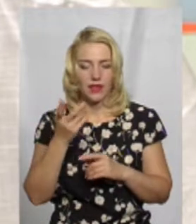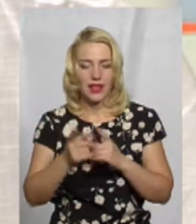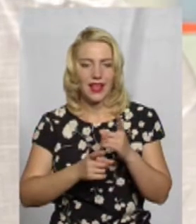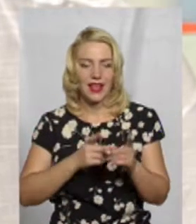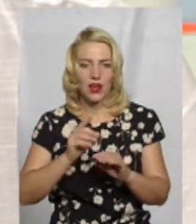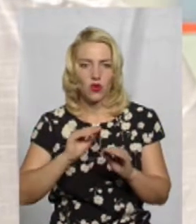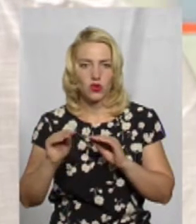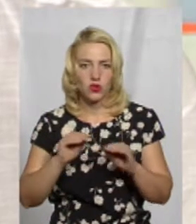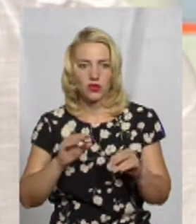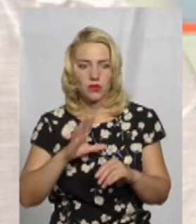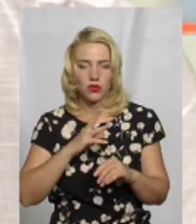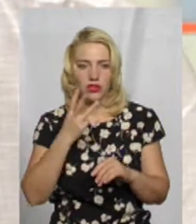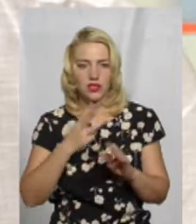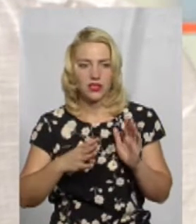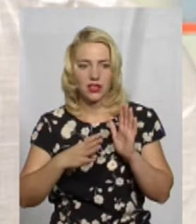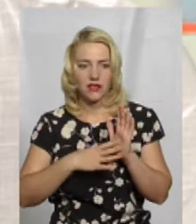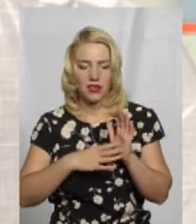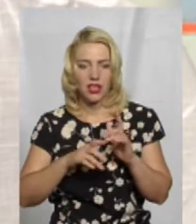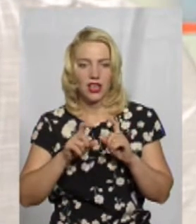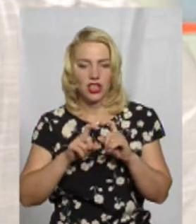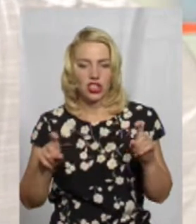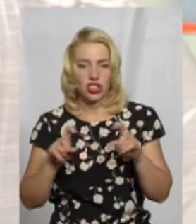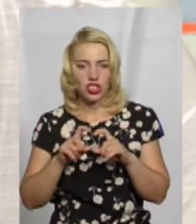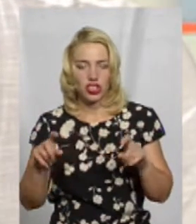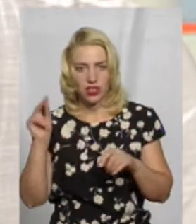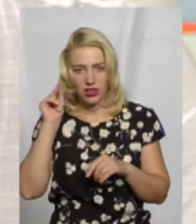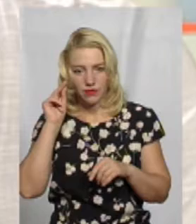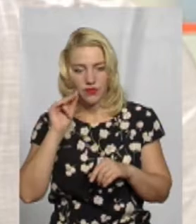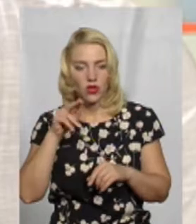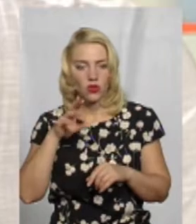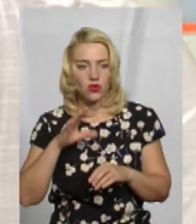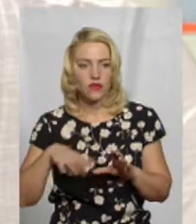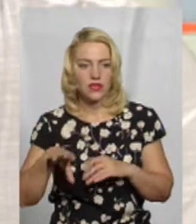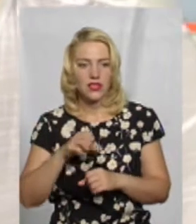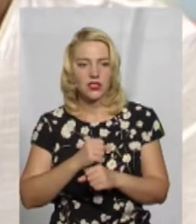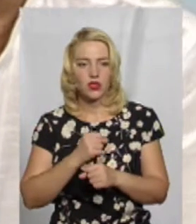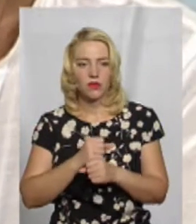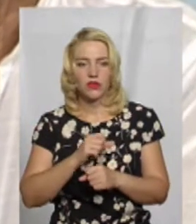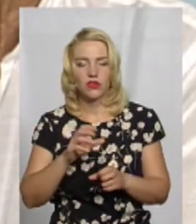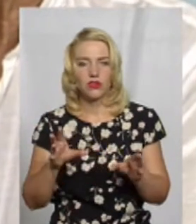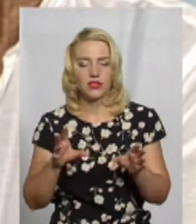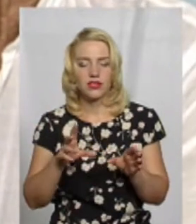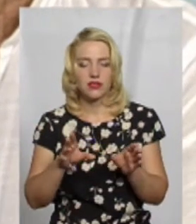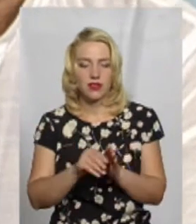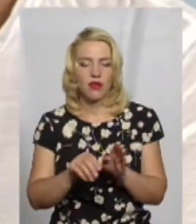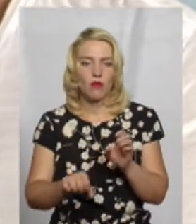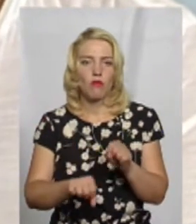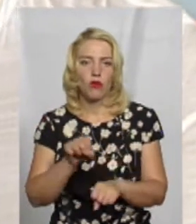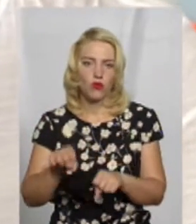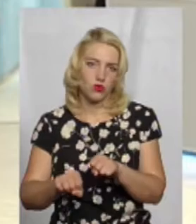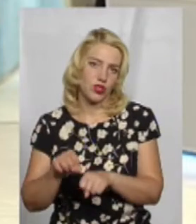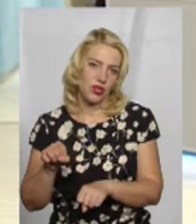реконструкція була 39 шкіл, то все зроблено з порушеннями.